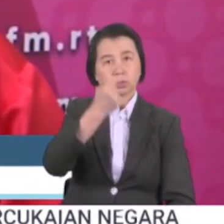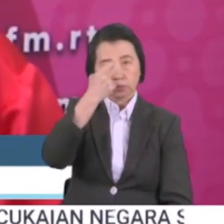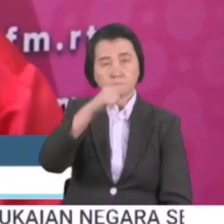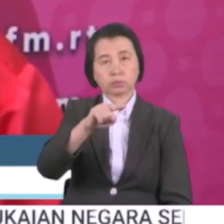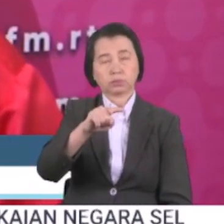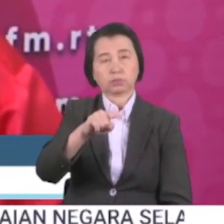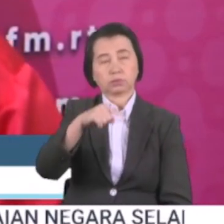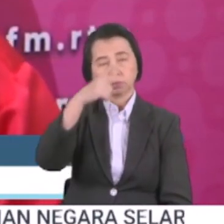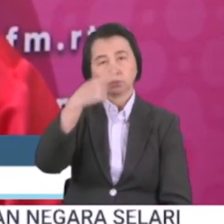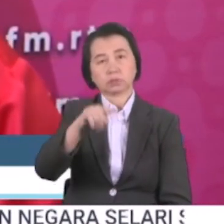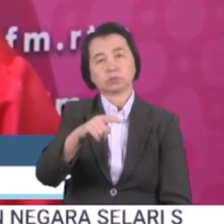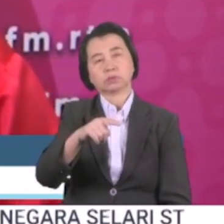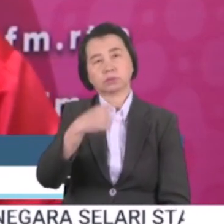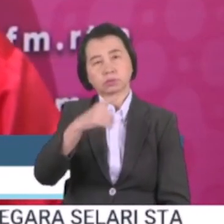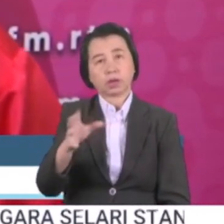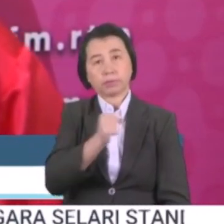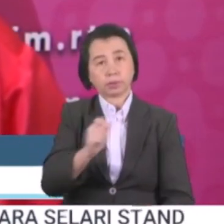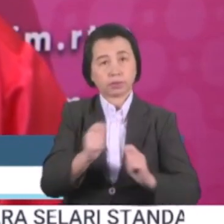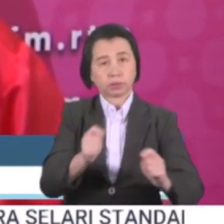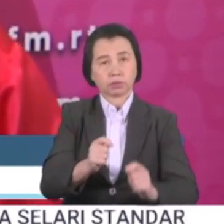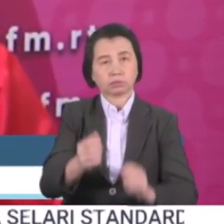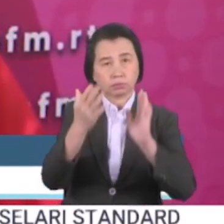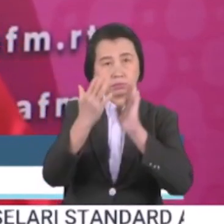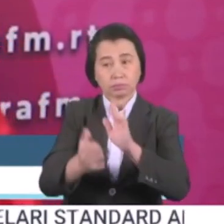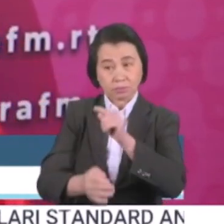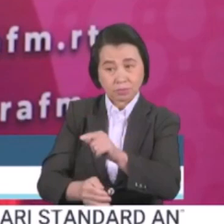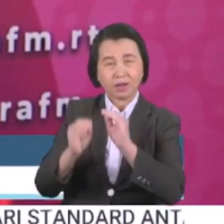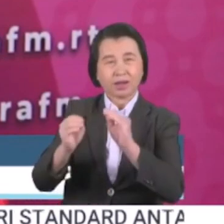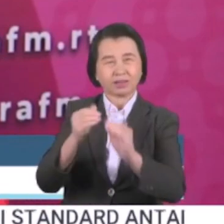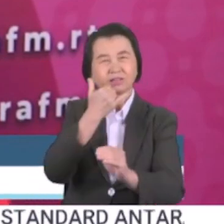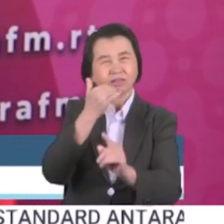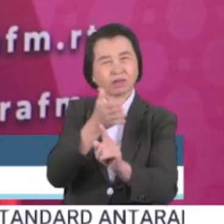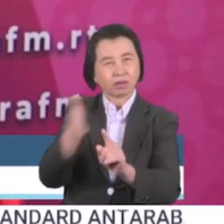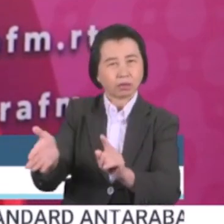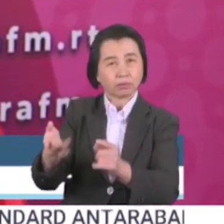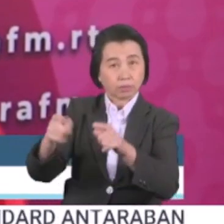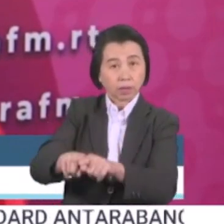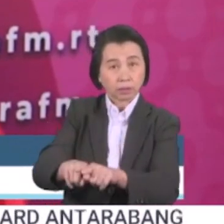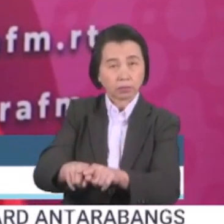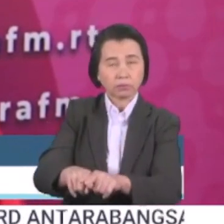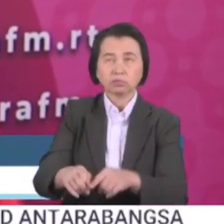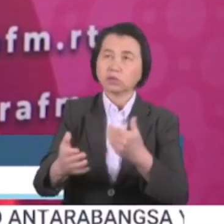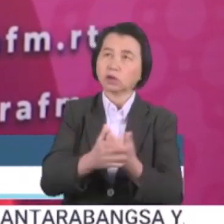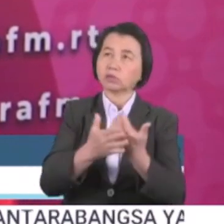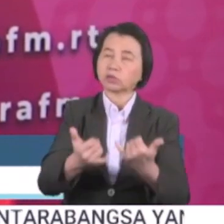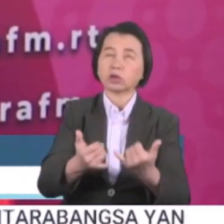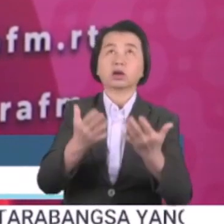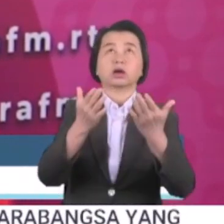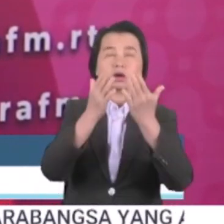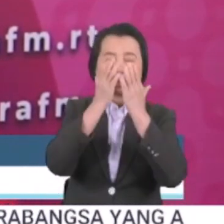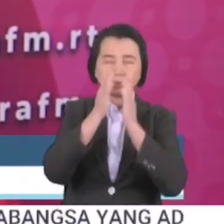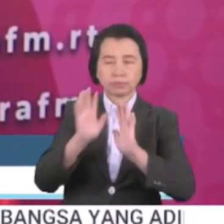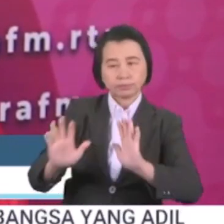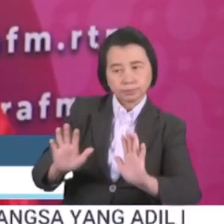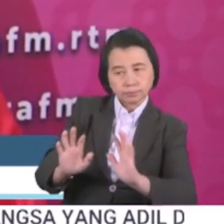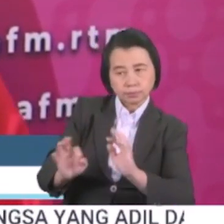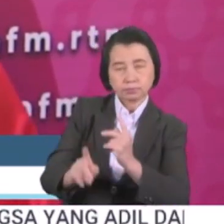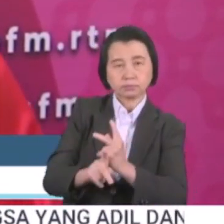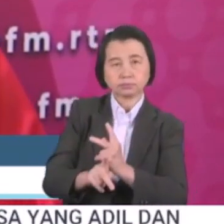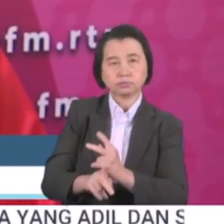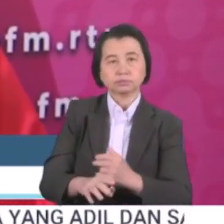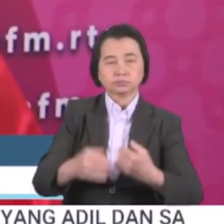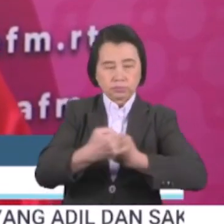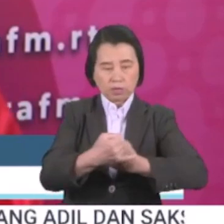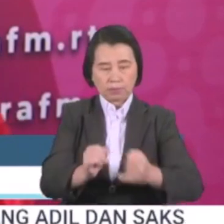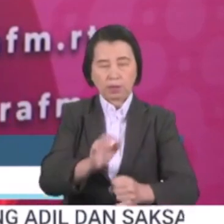untuk mengambil tindakan terhadap ajaran sesat yang berlaku. Jadi so far setakat ini alhamdulillah lah yang terkawal. Sebab di Jabatan